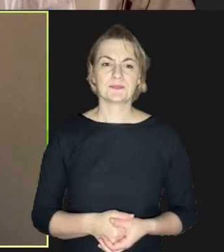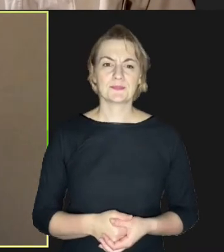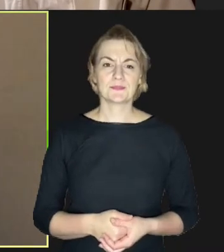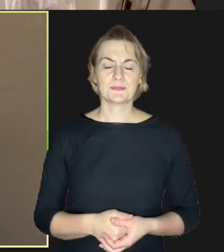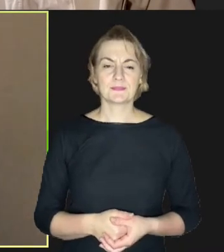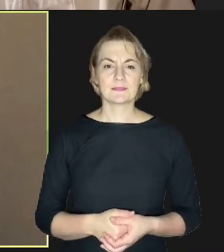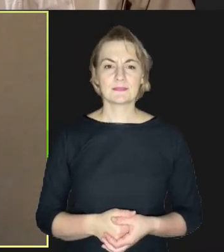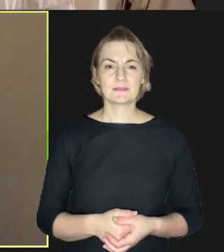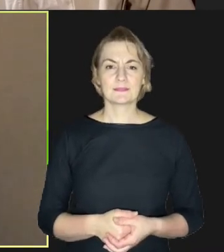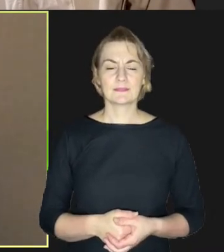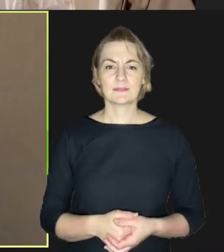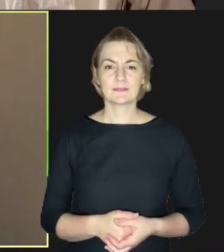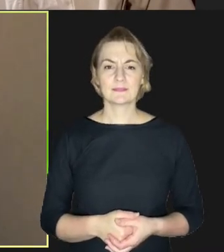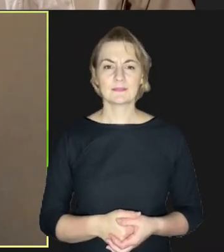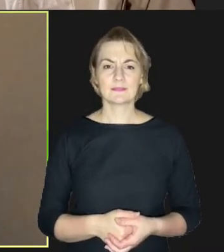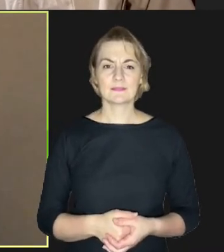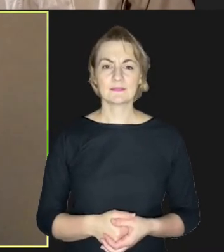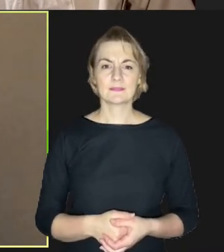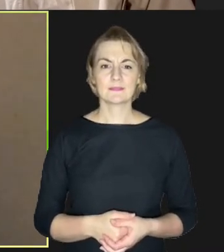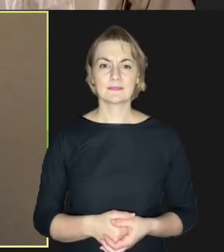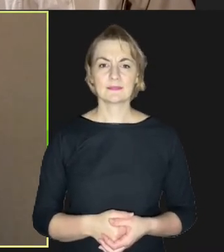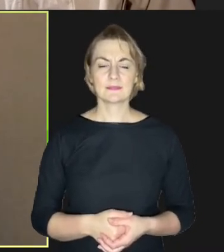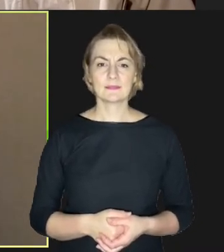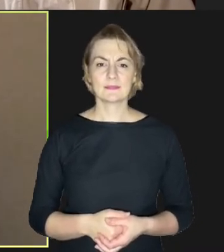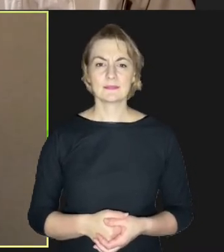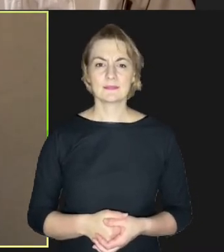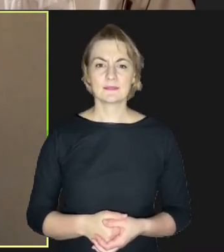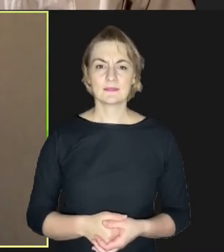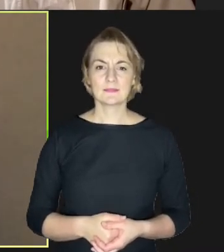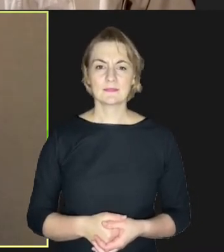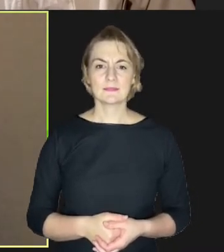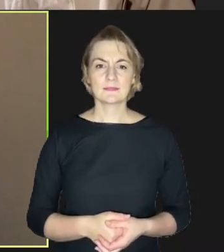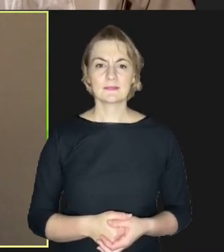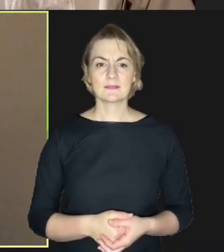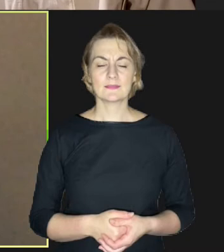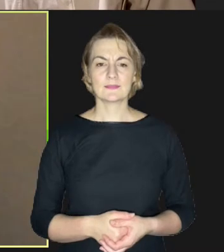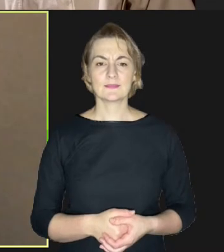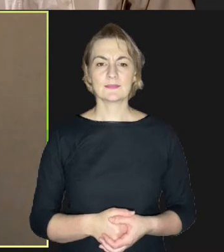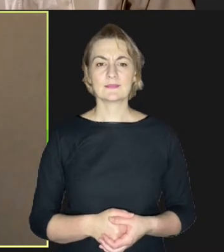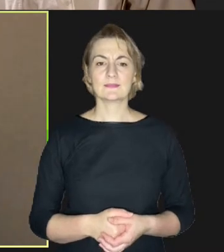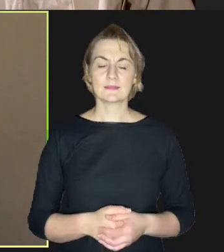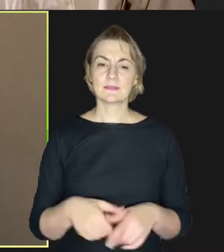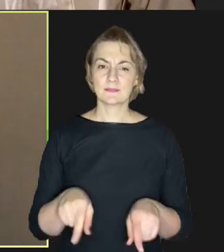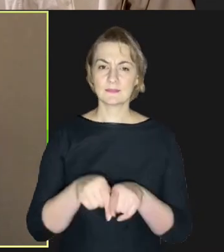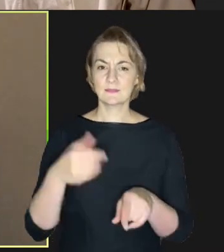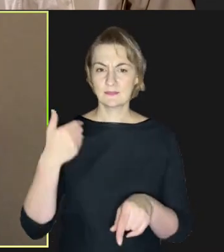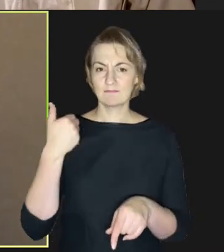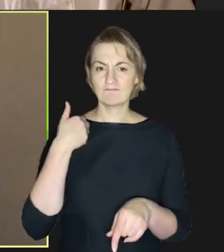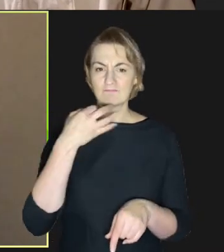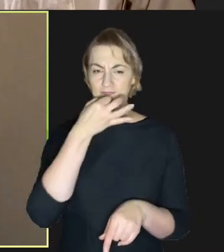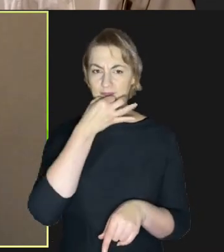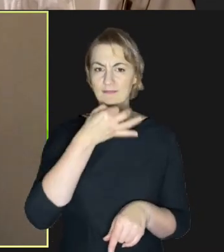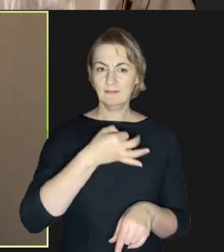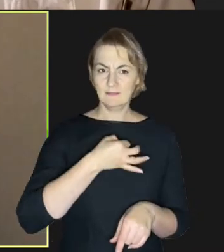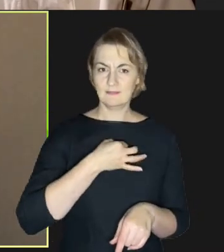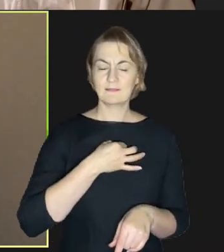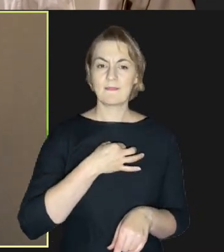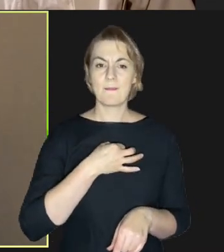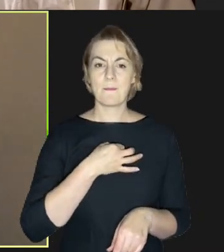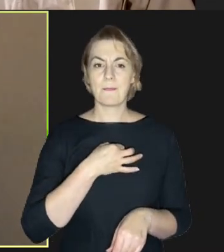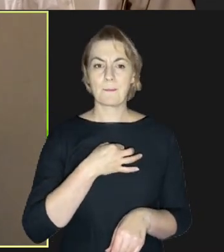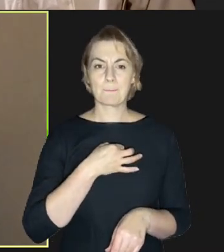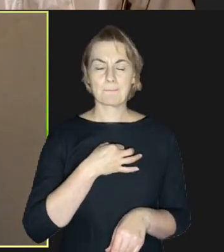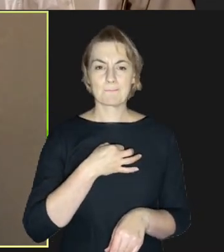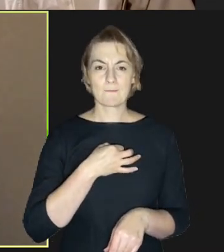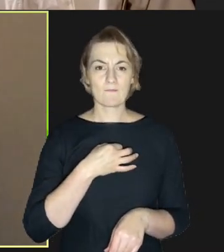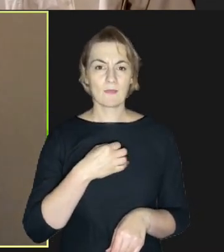I wtedy, prawda, pojawiło się w tym umyśle tych praludzi pytanie, czy ja jestem